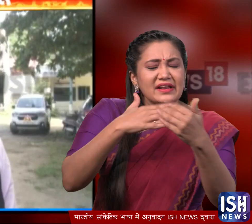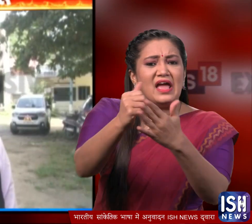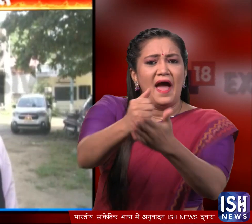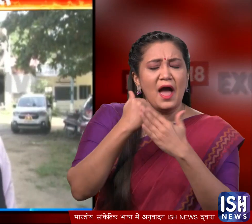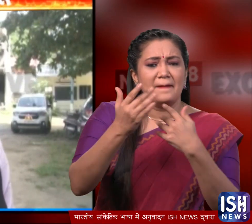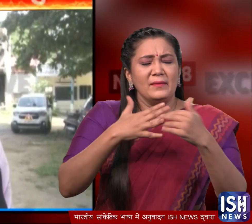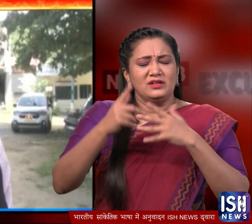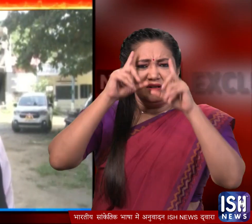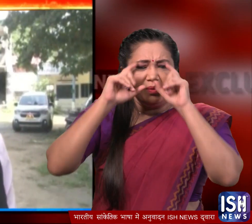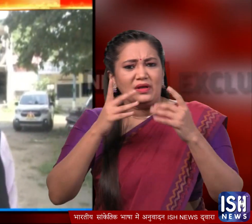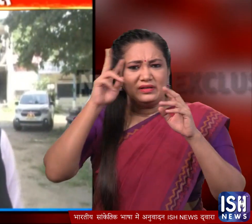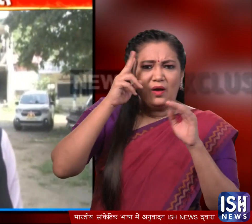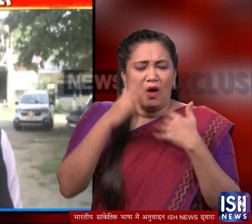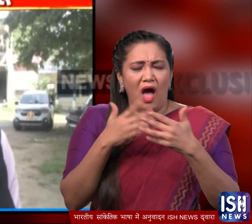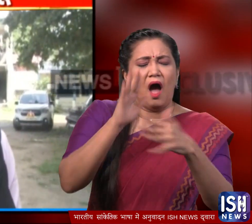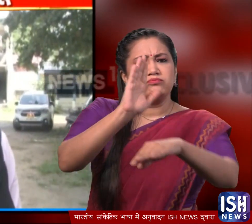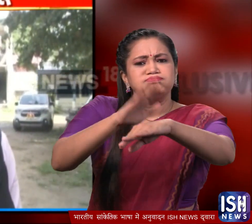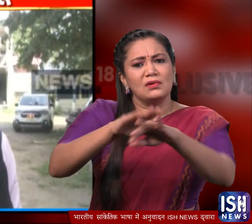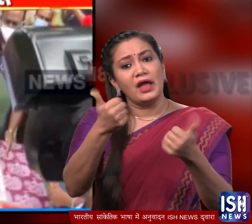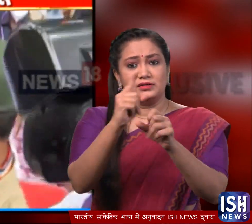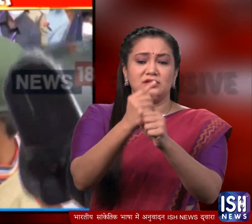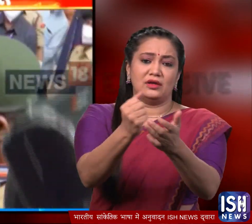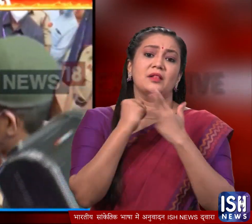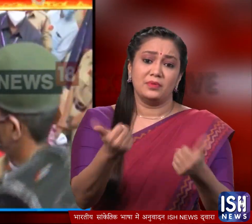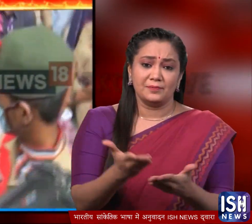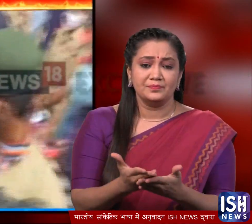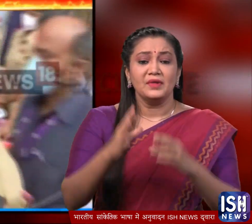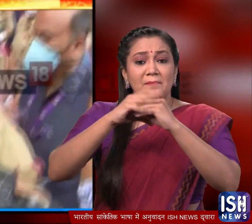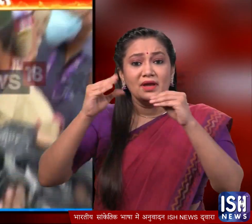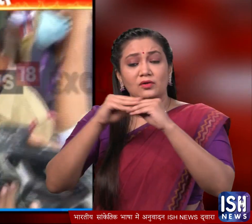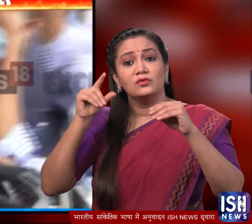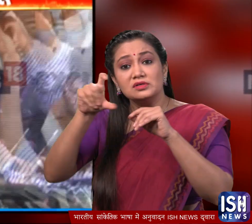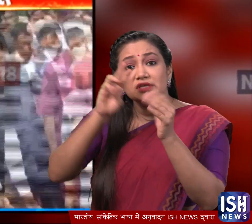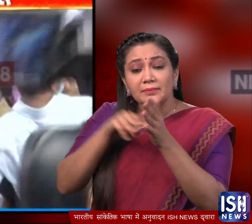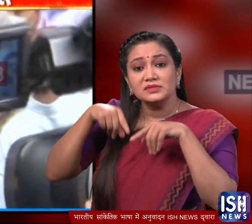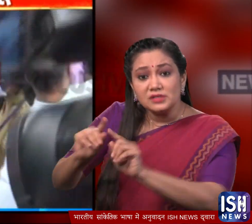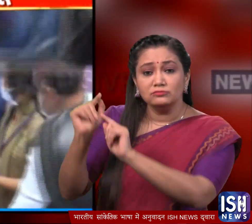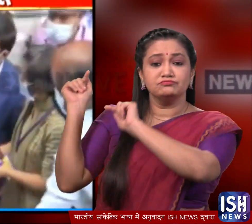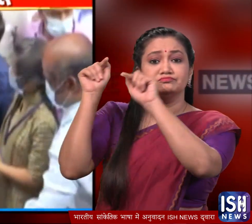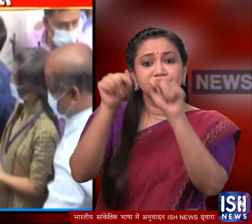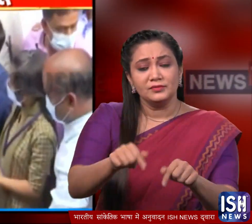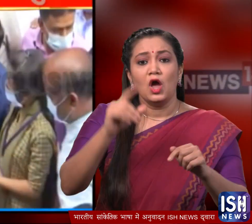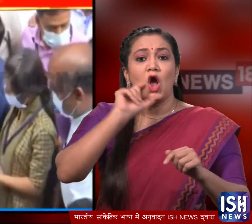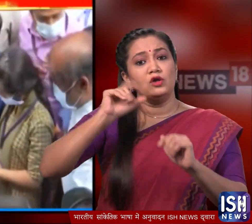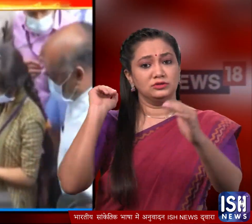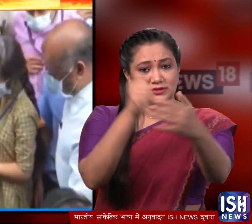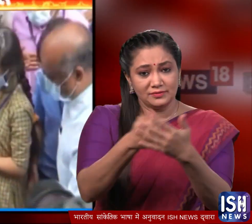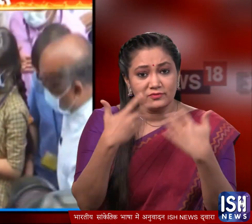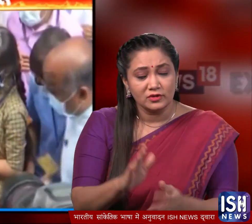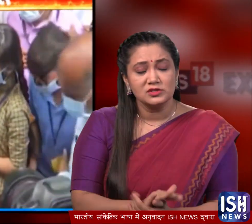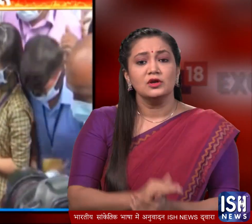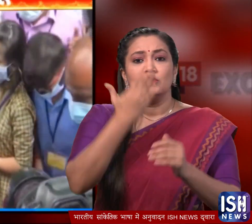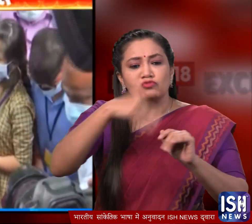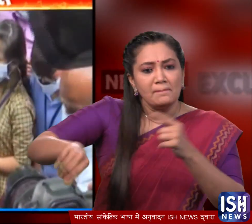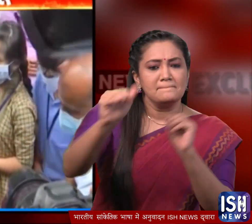हेल्प ले सकती है हमें विदाउट हेजिटेशन। वहीं बेंगलुरु में खुद कर्नाटक के CM बसवराज बोम्मई मल्लेश्वरम कॉलेज पहुंचे, जहां